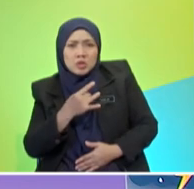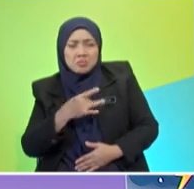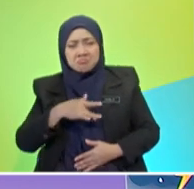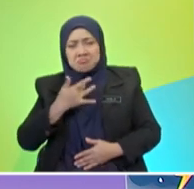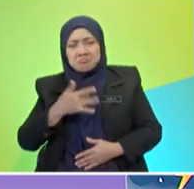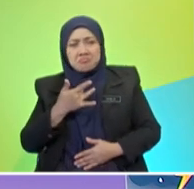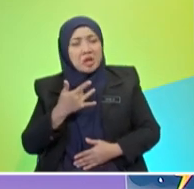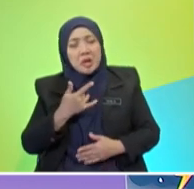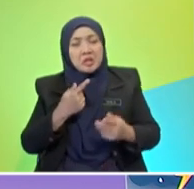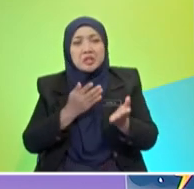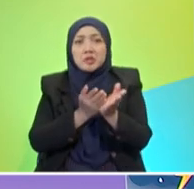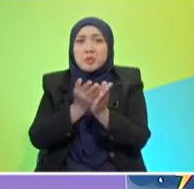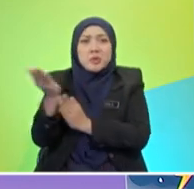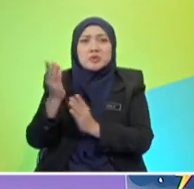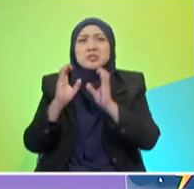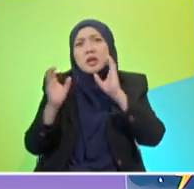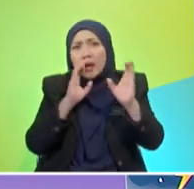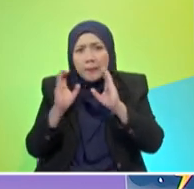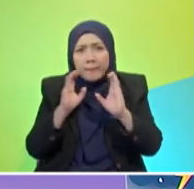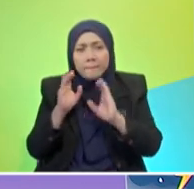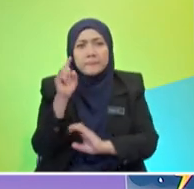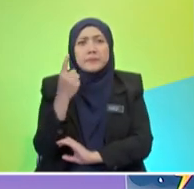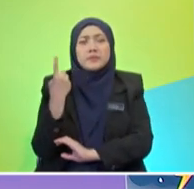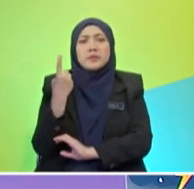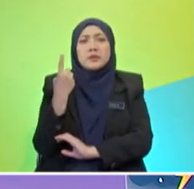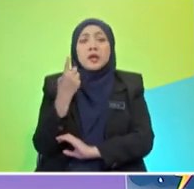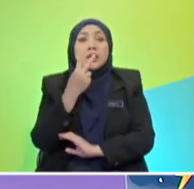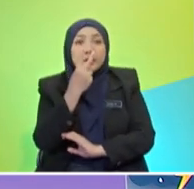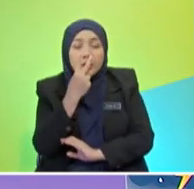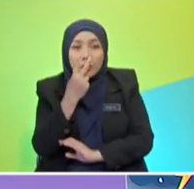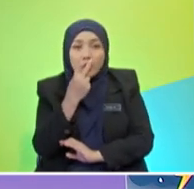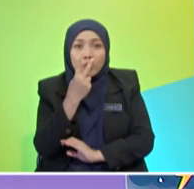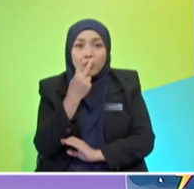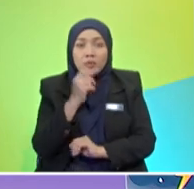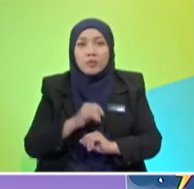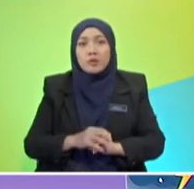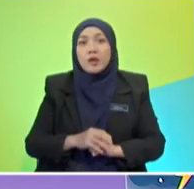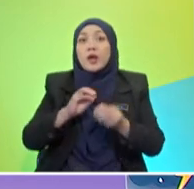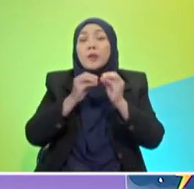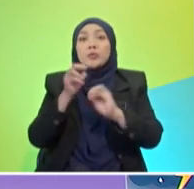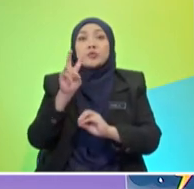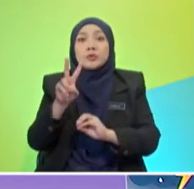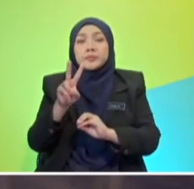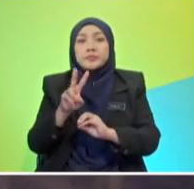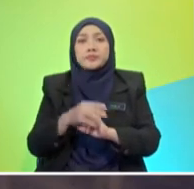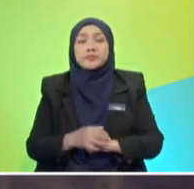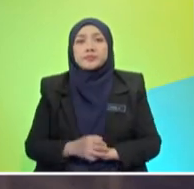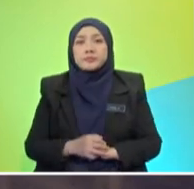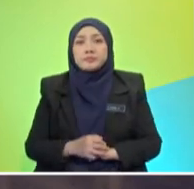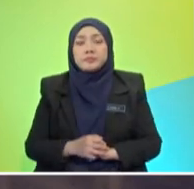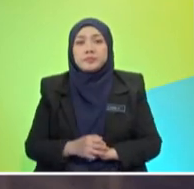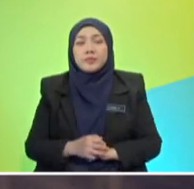adalah meramal. Jadi, kalau tengok situasi yang kedua. Ni apa ni, Sean? Cikgu, yang itu